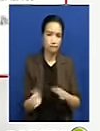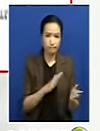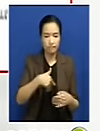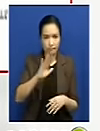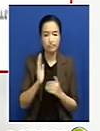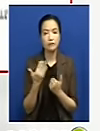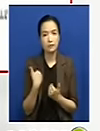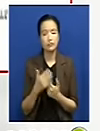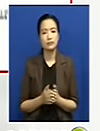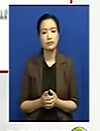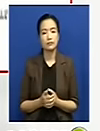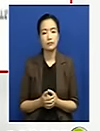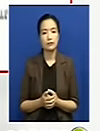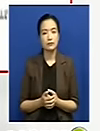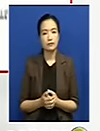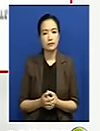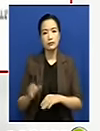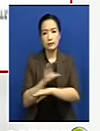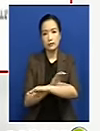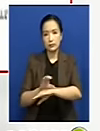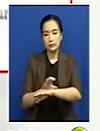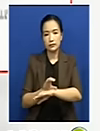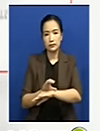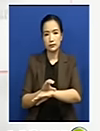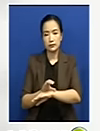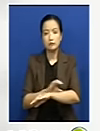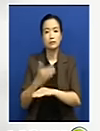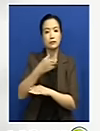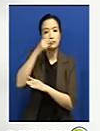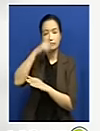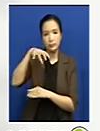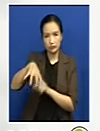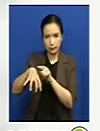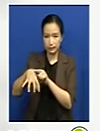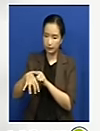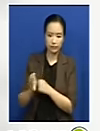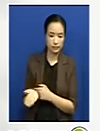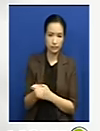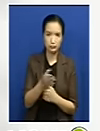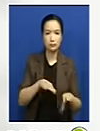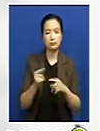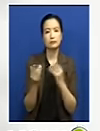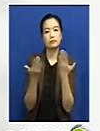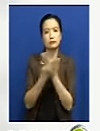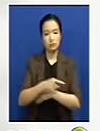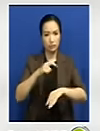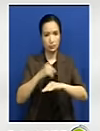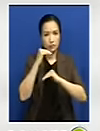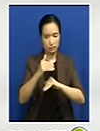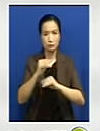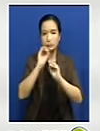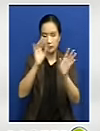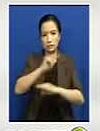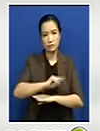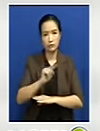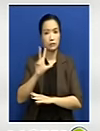างการรถไฟฟ้าขนส่งมวลชนแห่งประเทศไทยเนี่ยนะเข้าไปดำเนินการมีกรอบเวลาชัดเจนคือ30